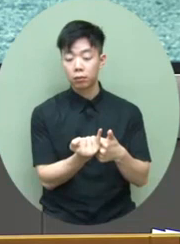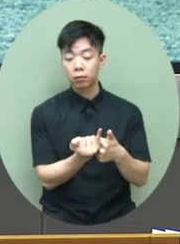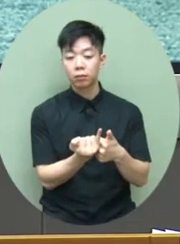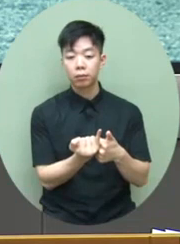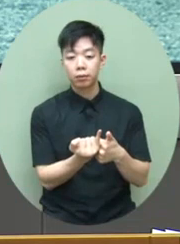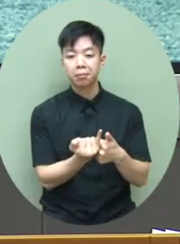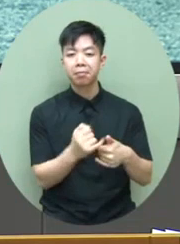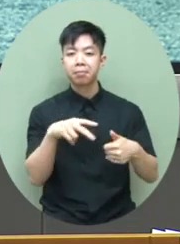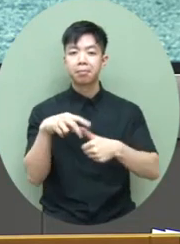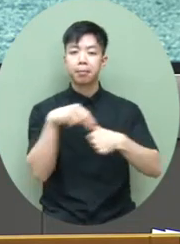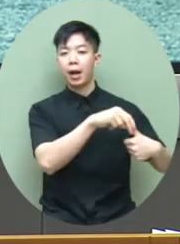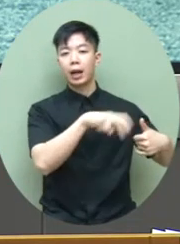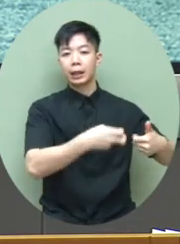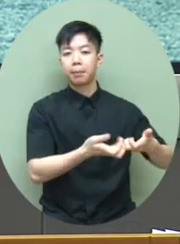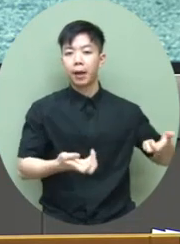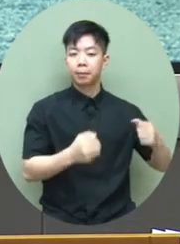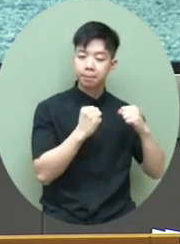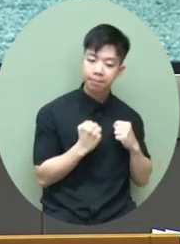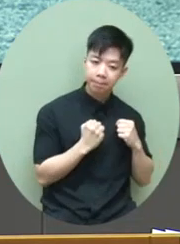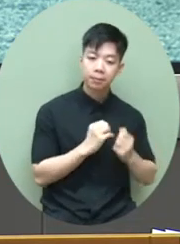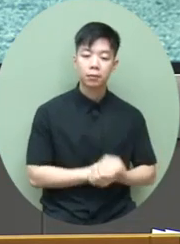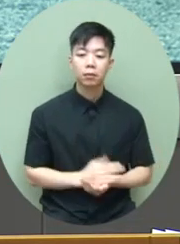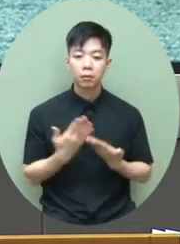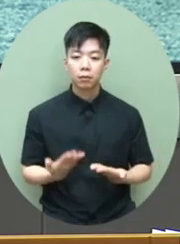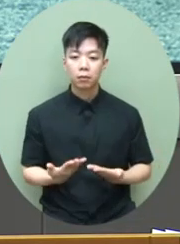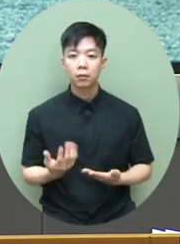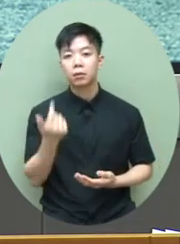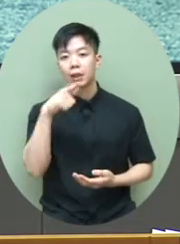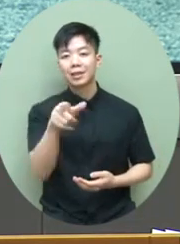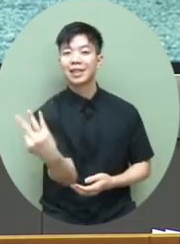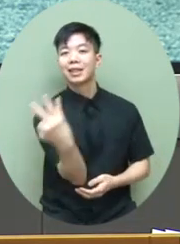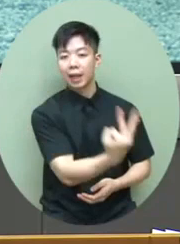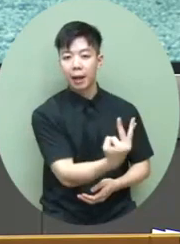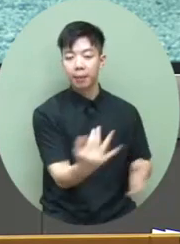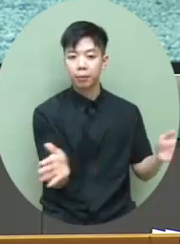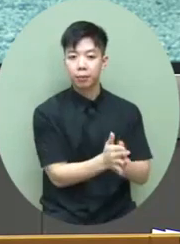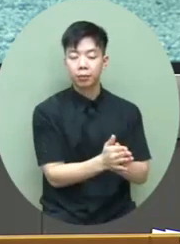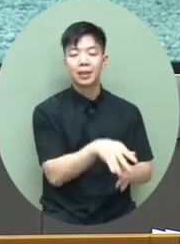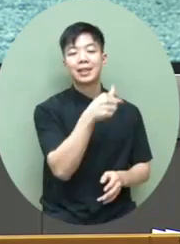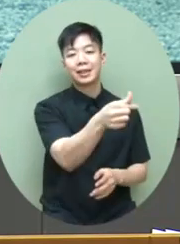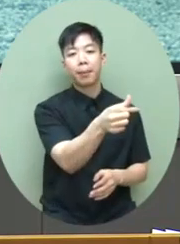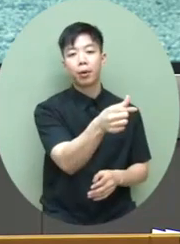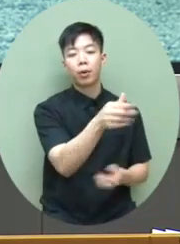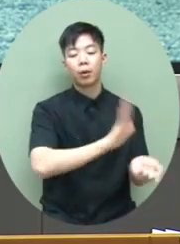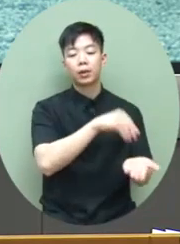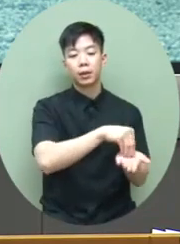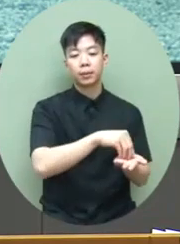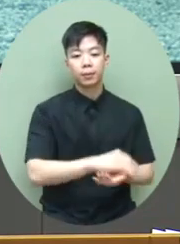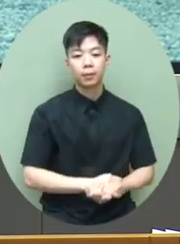受檢疫啦。咁而家就多咗三個個案，而家嗰個籃球隊總共有十個個案嘅。